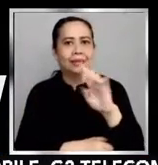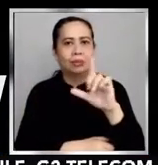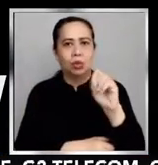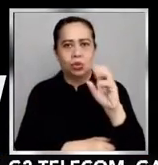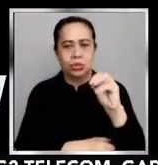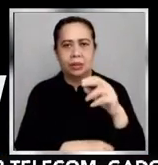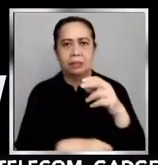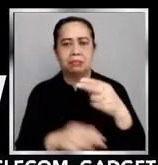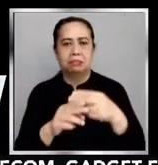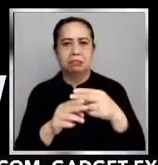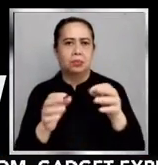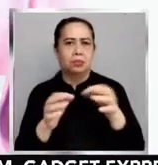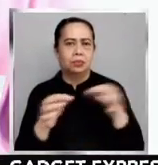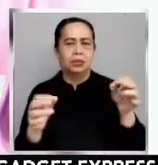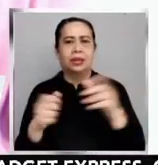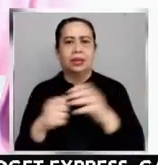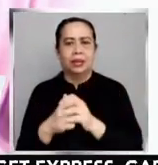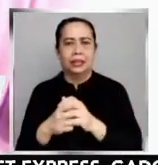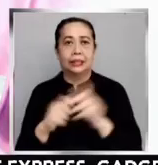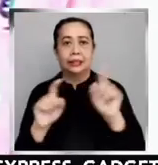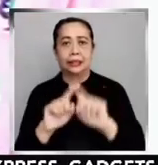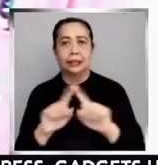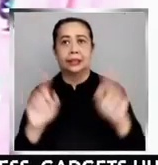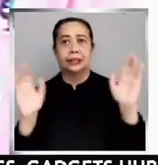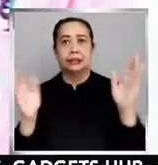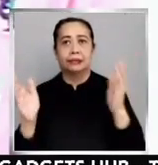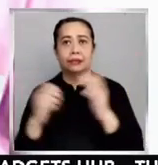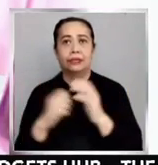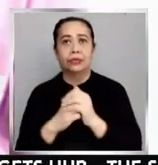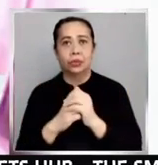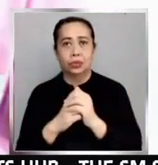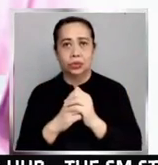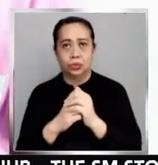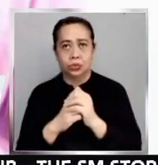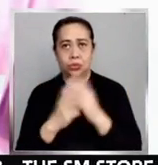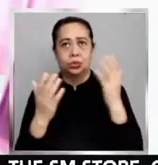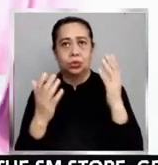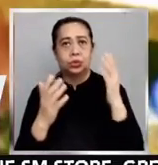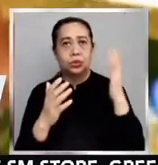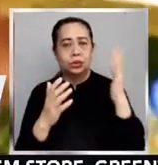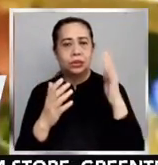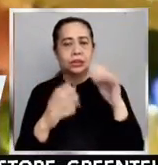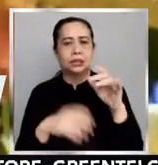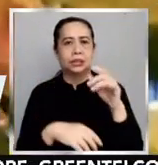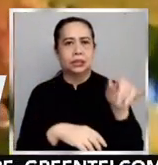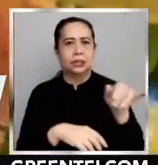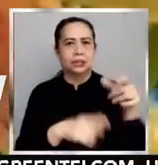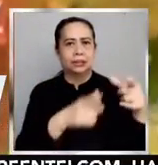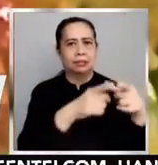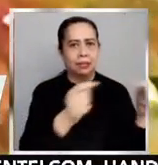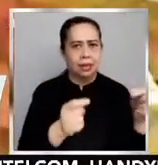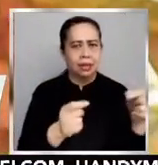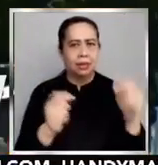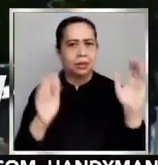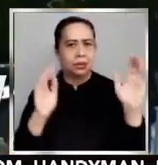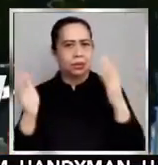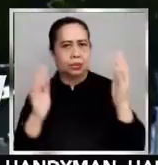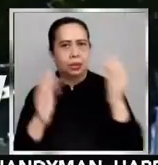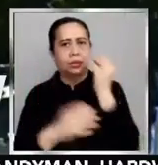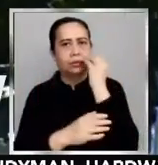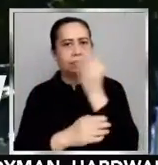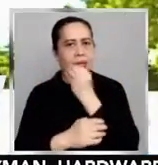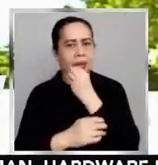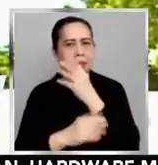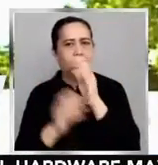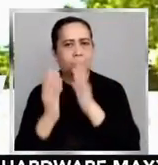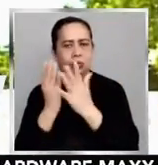rosea. Yung difference po niya, height of the trees compared to cherry blossom ng Japan, saka yung flowers po niya, malapad. Mga